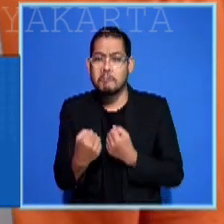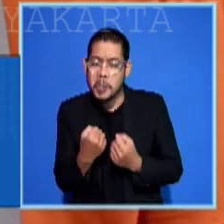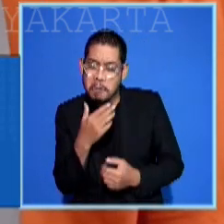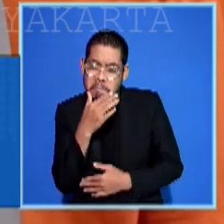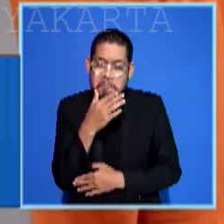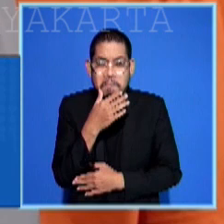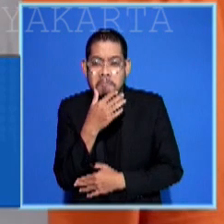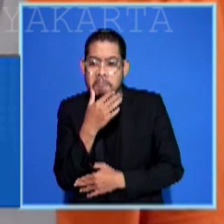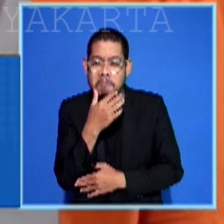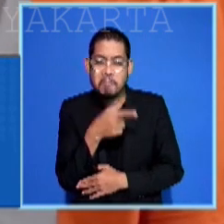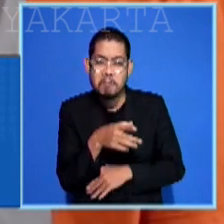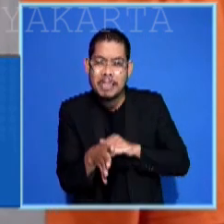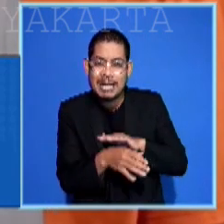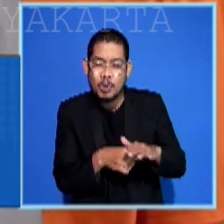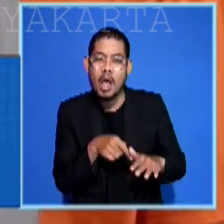pada hari Jumat tanggal